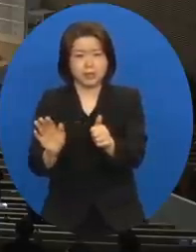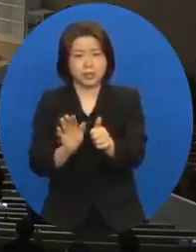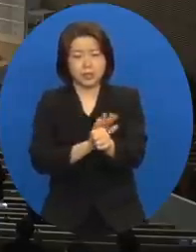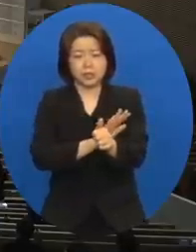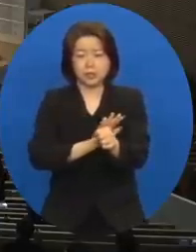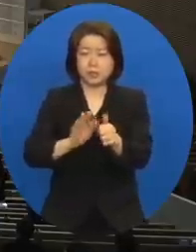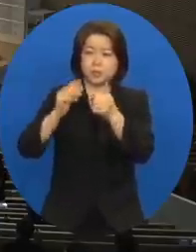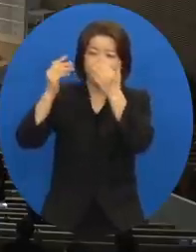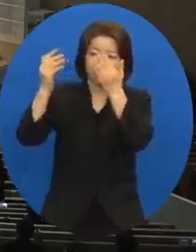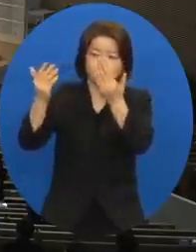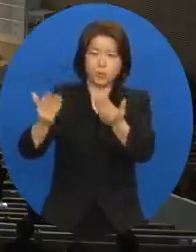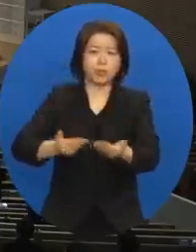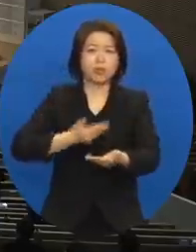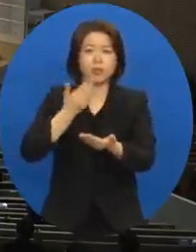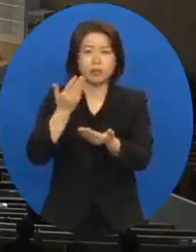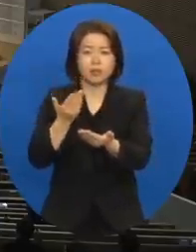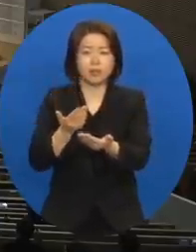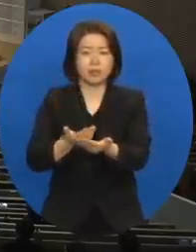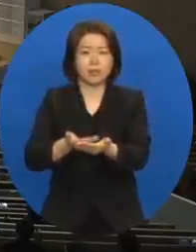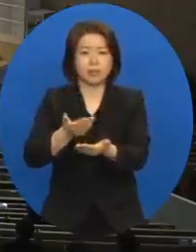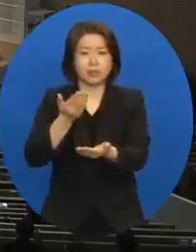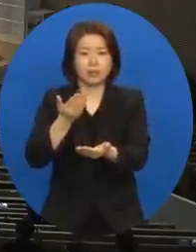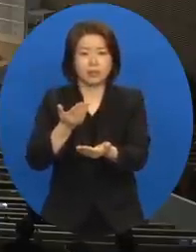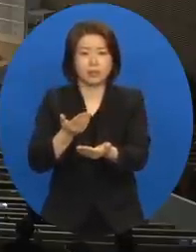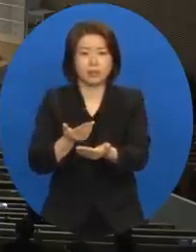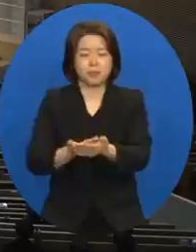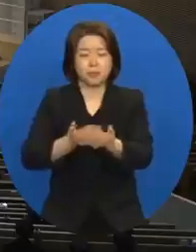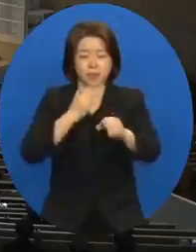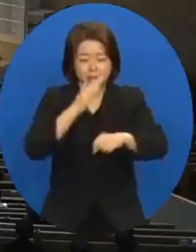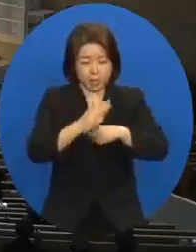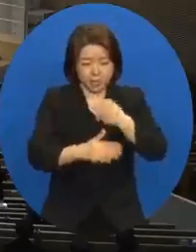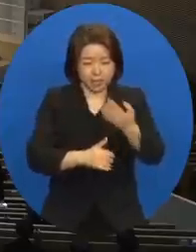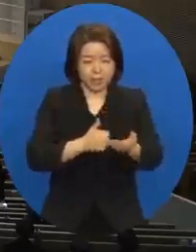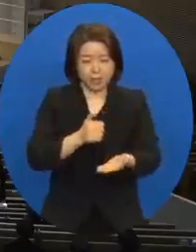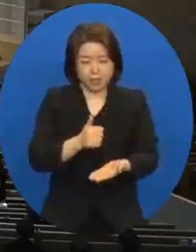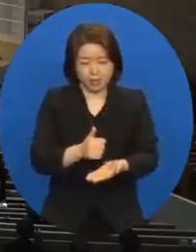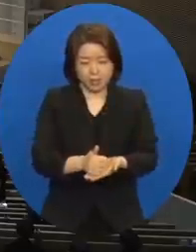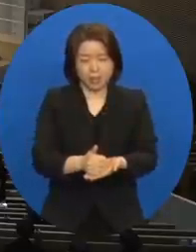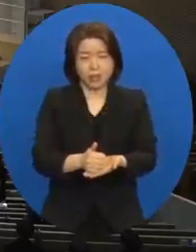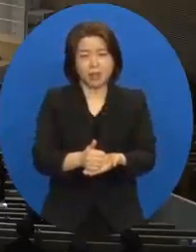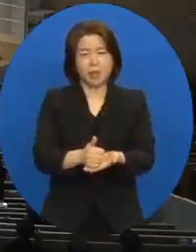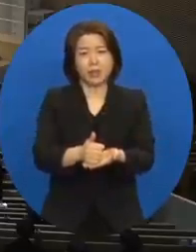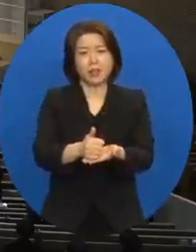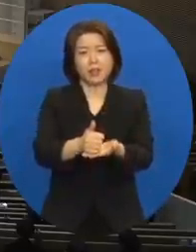아 좀 추웠어요 으 아